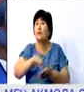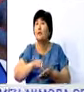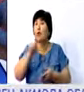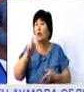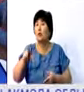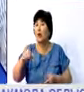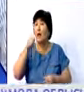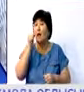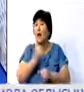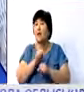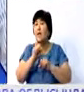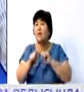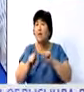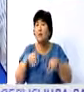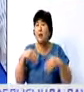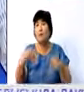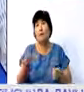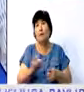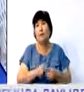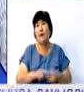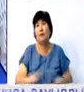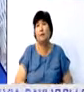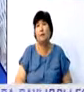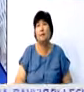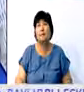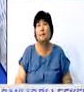тұлғаларға қатаң тапсырмалар берді. Бекзат